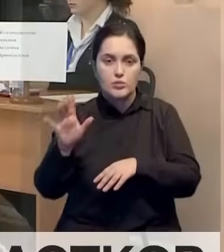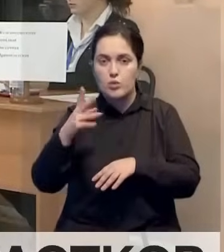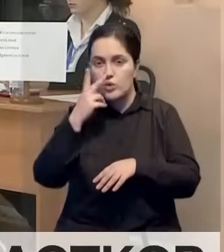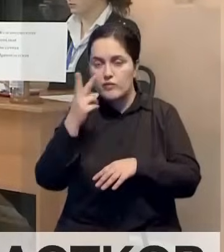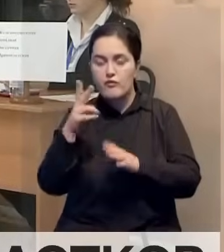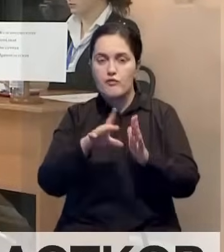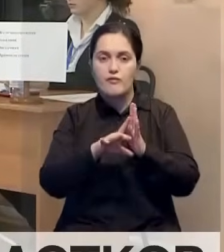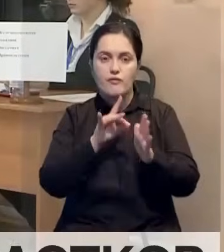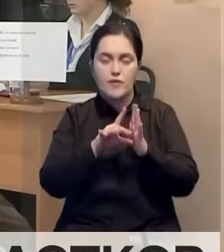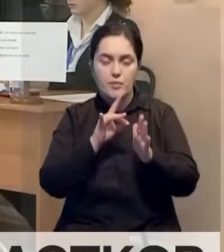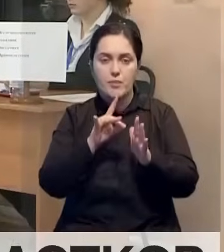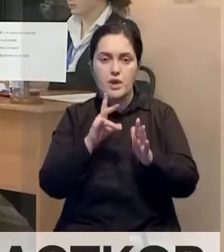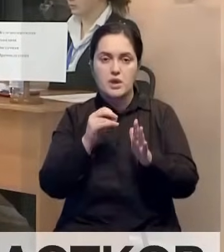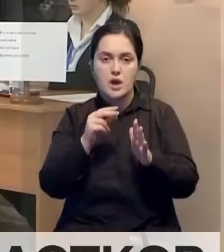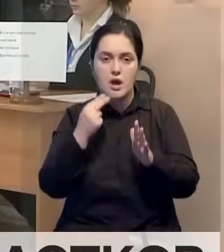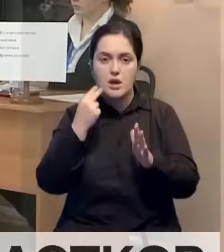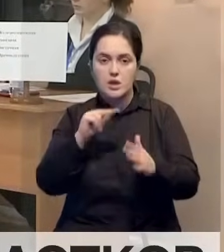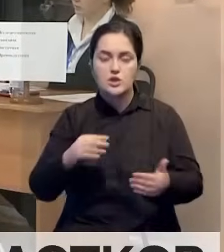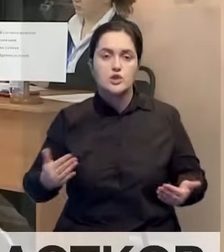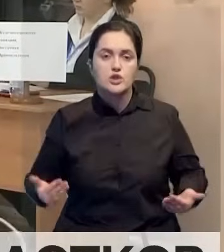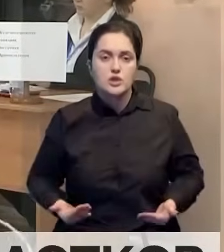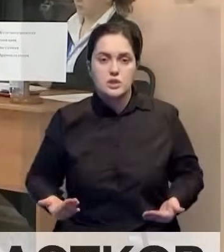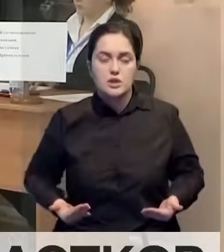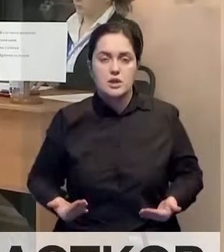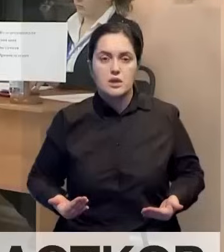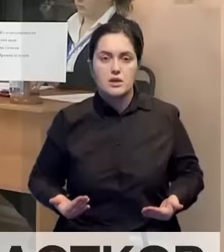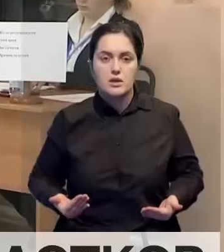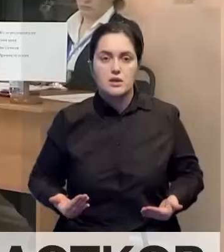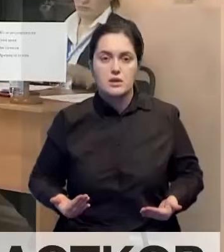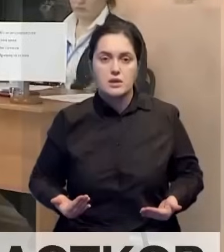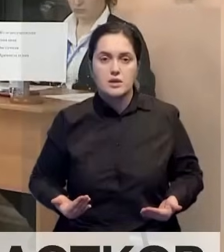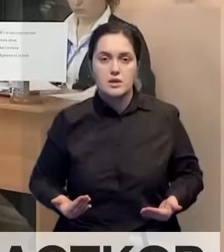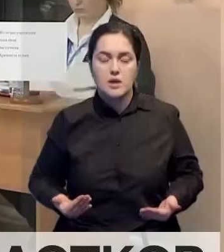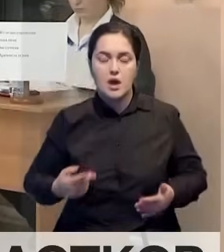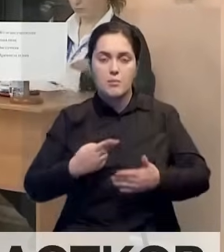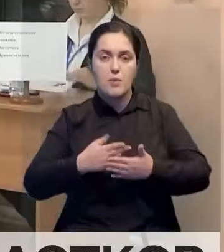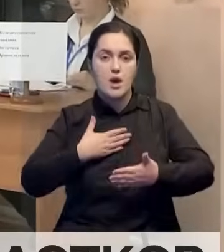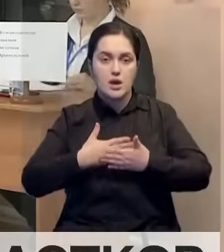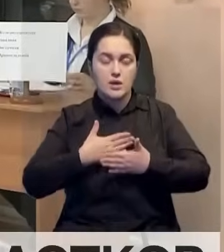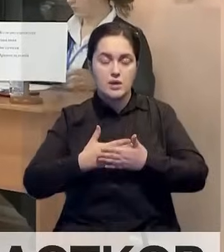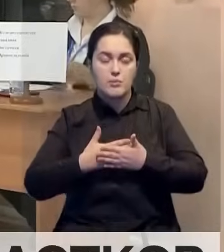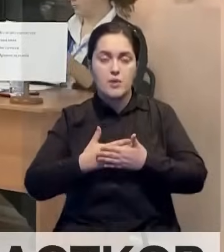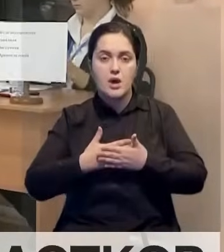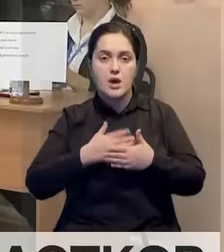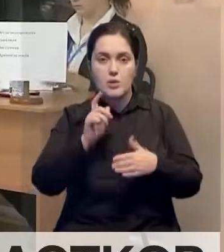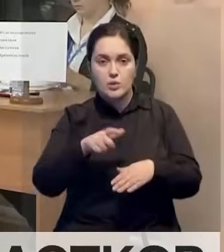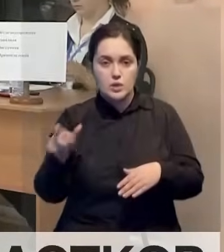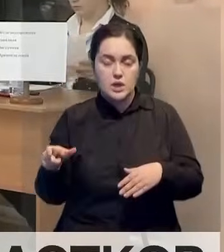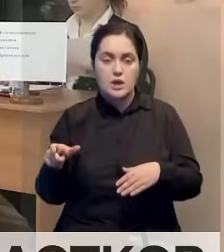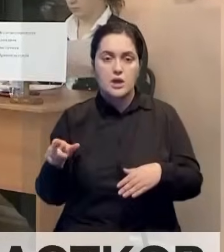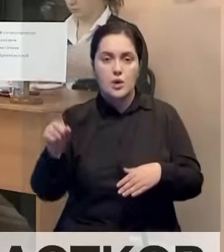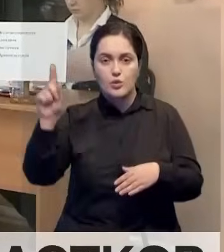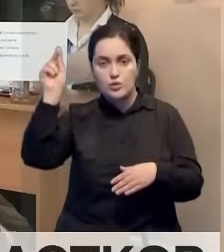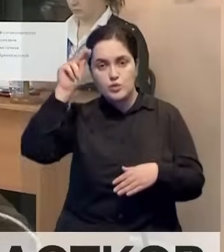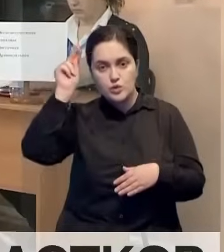выбор влияет на качество жизни. О повышении гражданской активности говорили сегодня и сами избиратели. Они